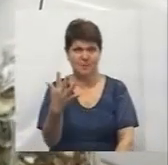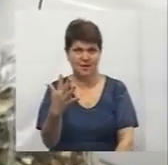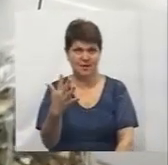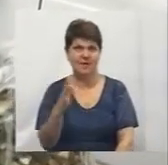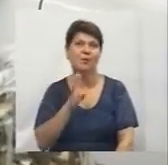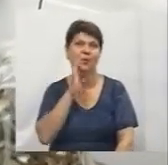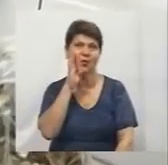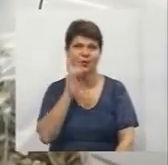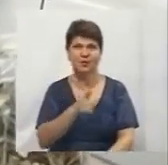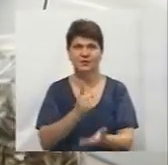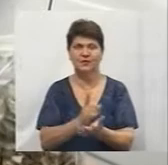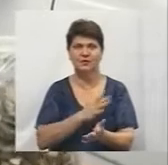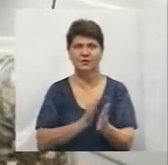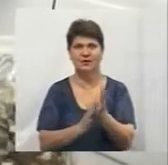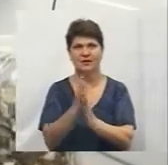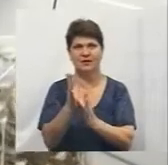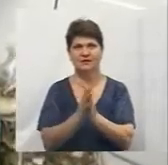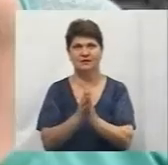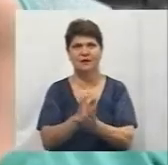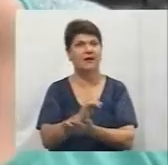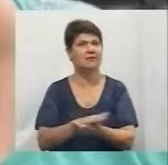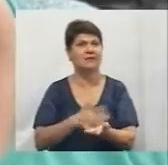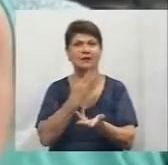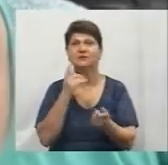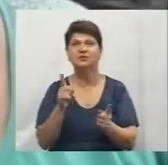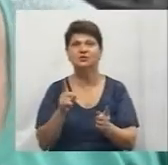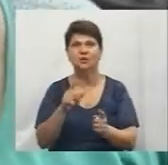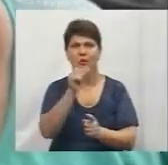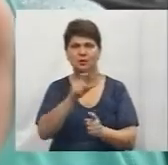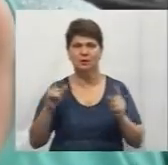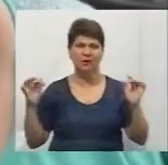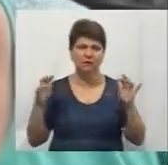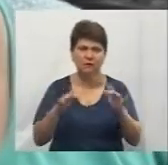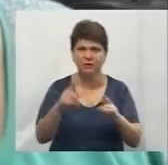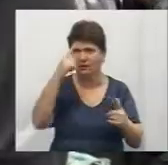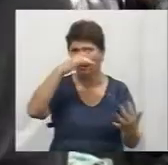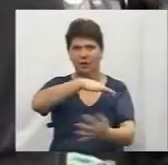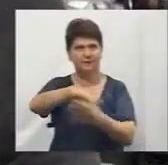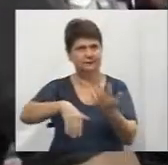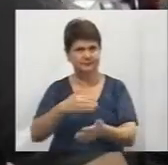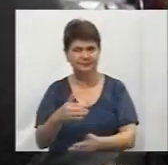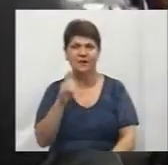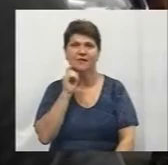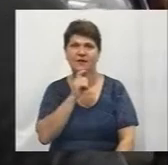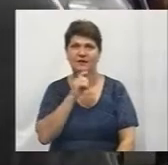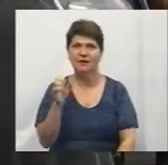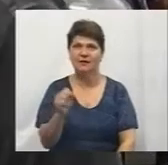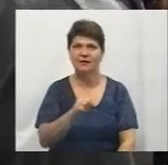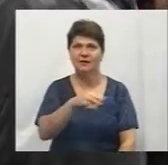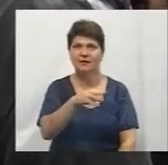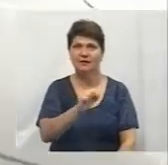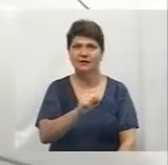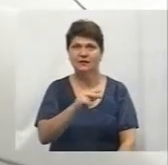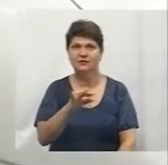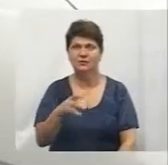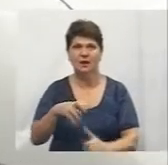вже повинна в лісі бути, вісім виходь, бо далі нема що робити. Просто людей багато набігає і ти тіряєшся трошки. Вінничанин Анатолій Ткаченко каже,